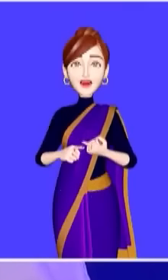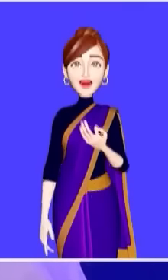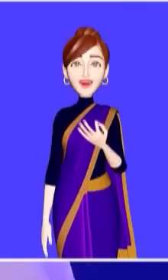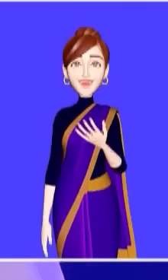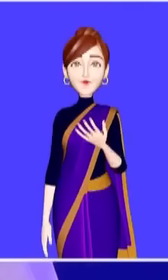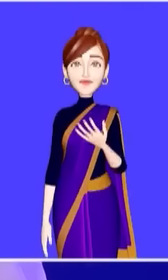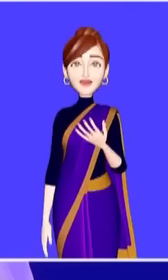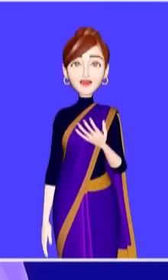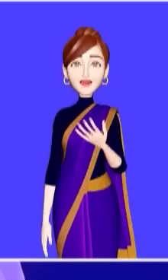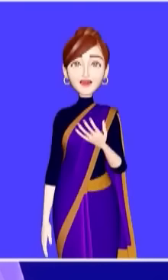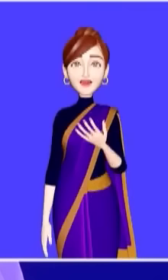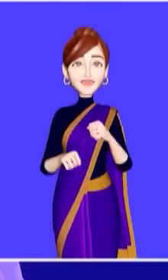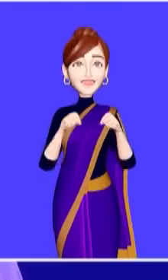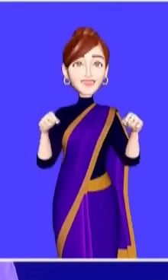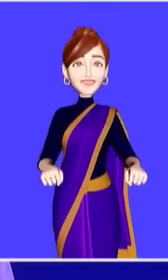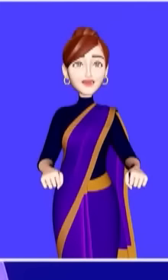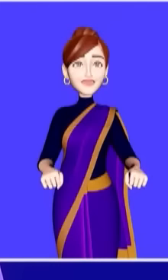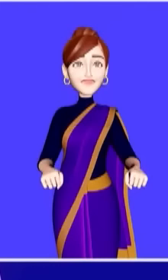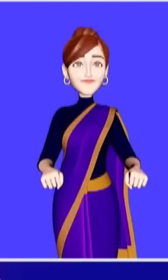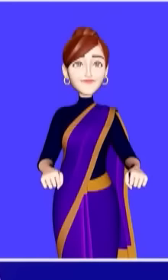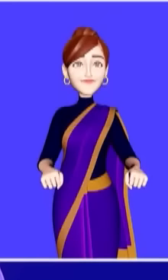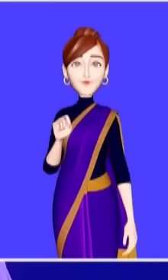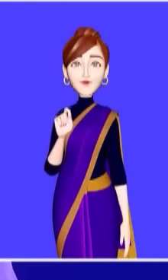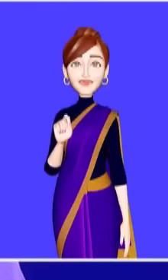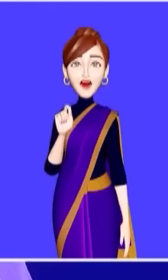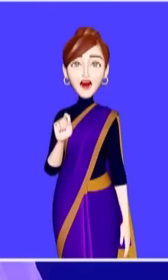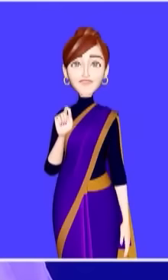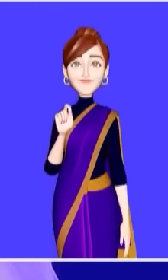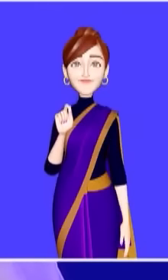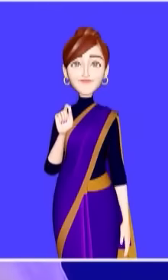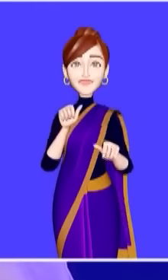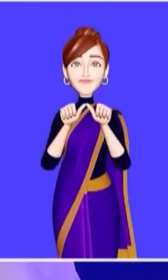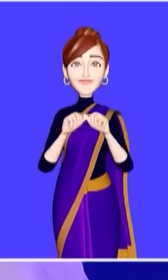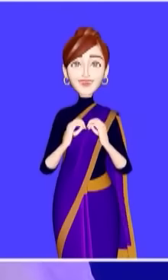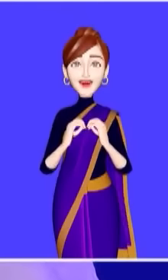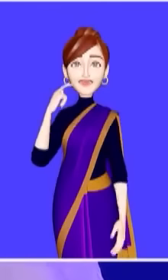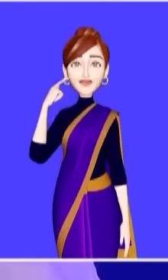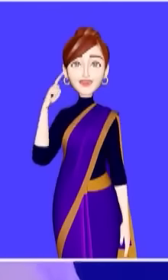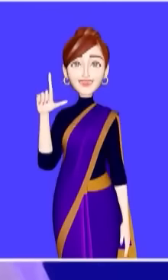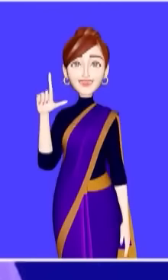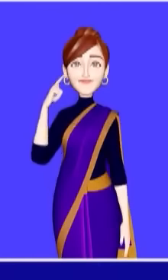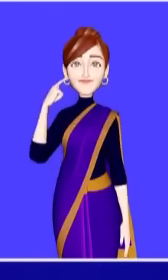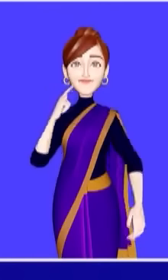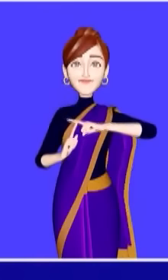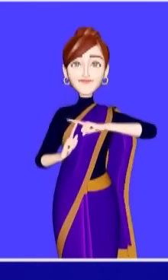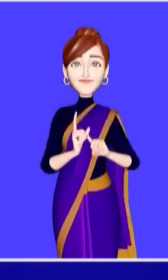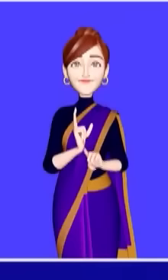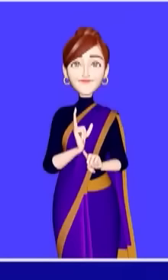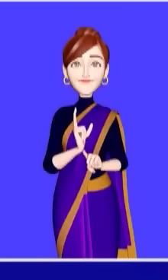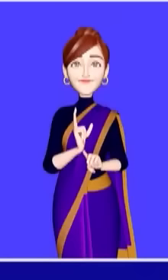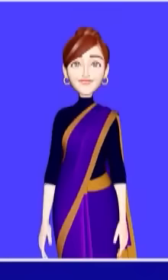स्ट्रैटेजिक एसेट है, इसलिए इसे कॉन्फिडेंशियल तरीके से डेवलप किया जाना